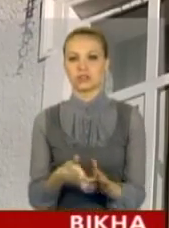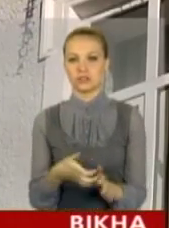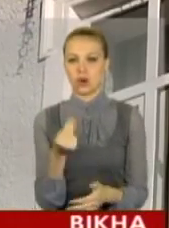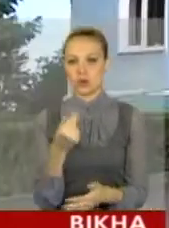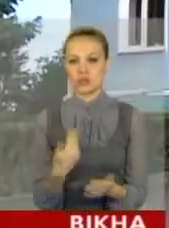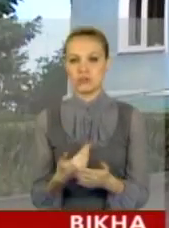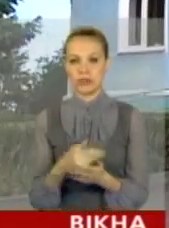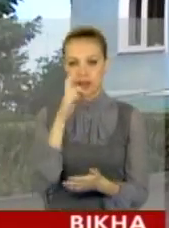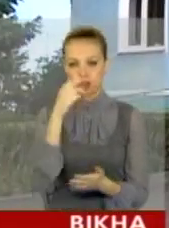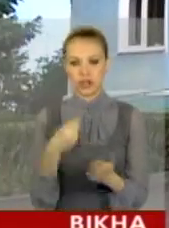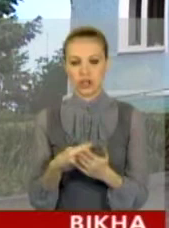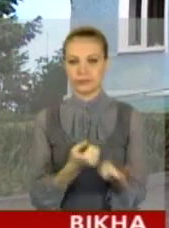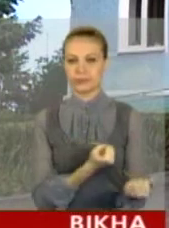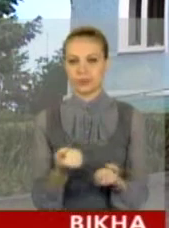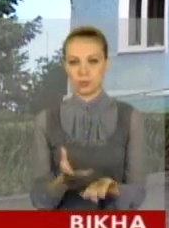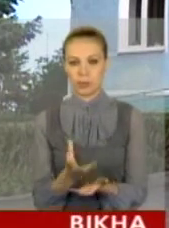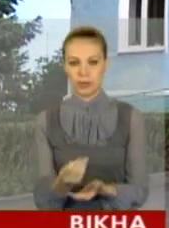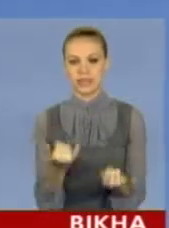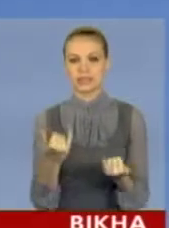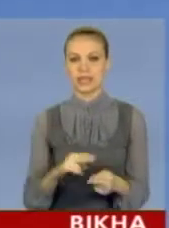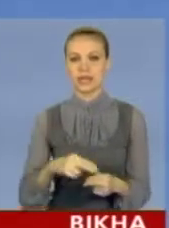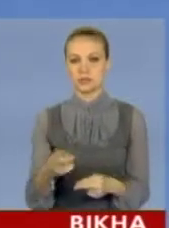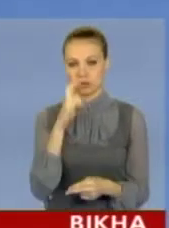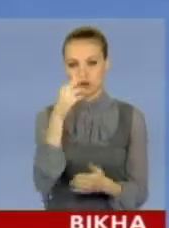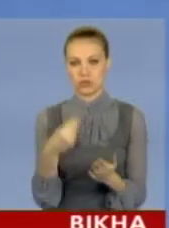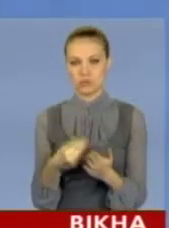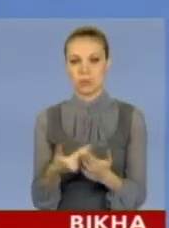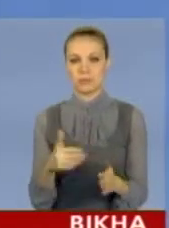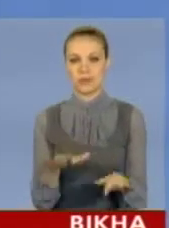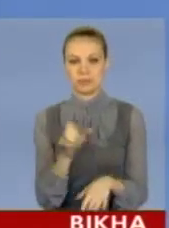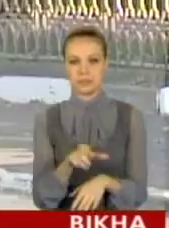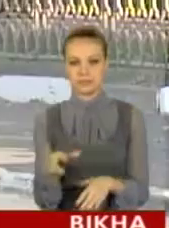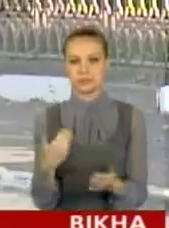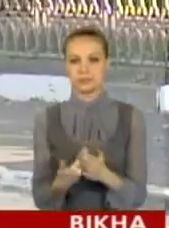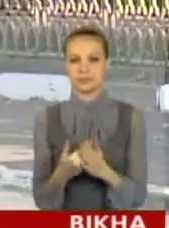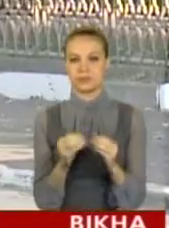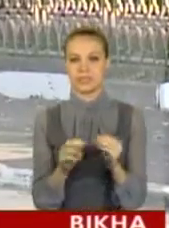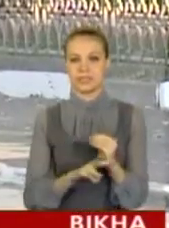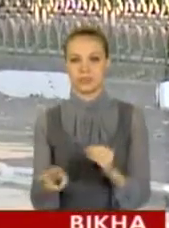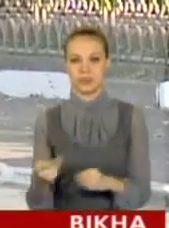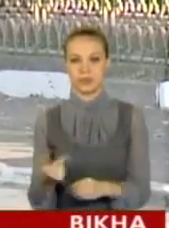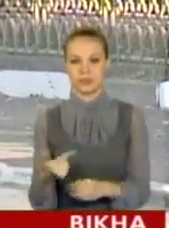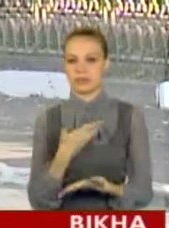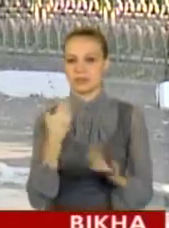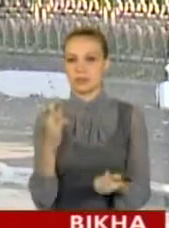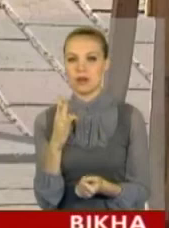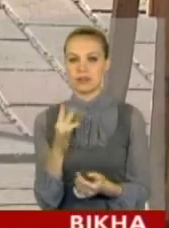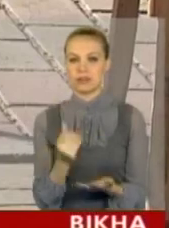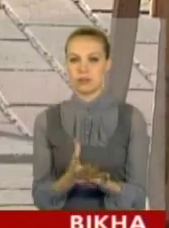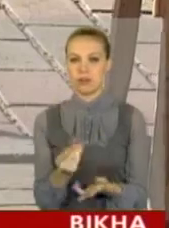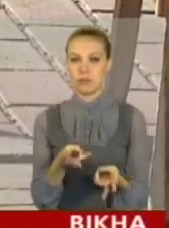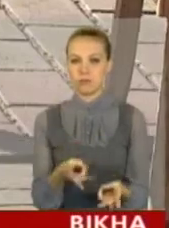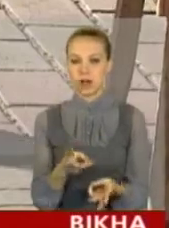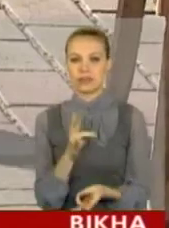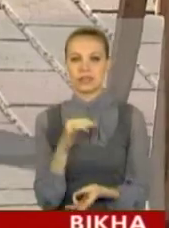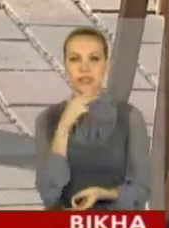Мовляв, держскарбниця затримує проплати. Нині борг державного бюджету перед місцевими майже 10 мільйонів гривень. Нема ані на опалення, ані